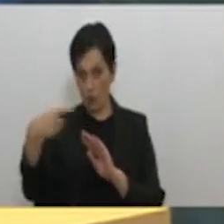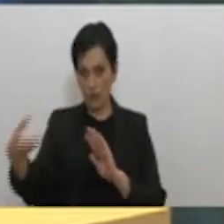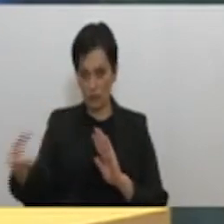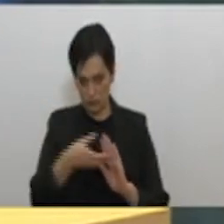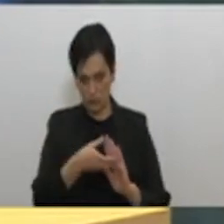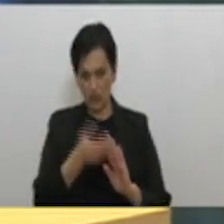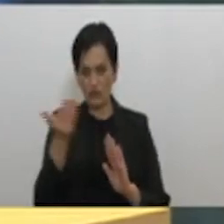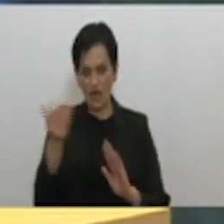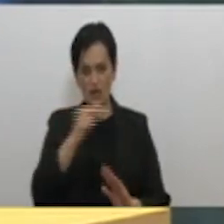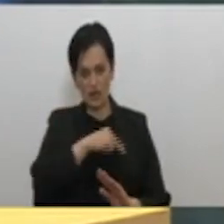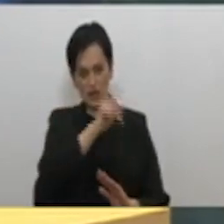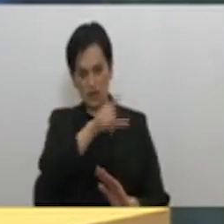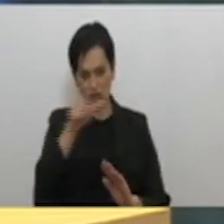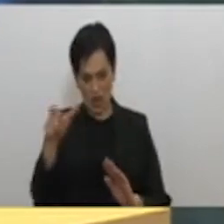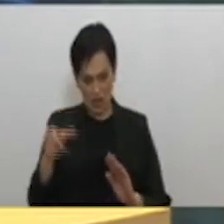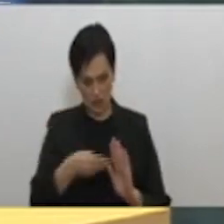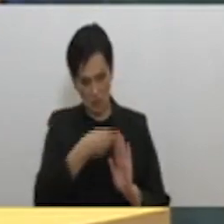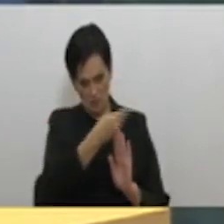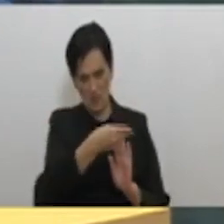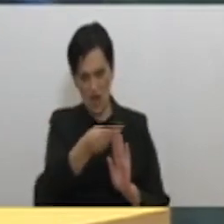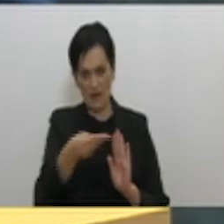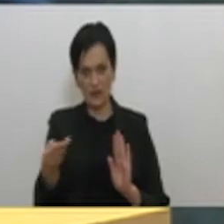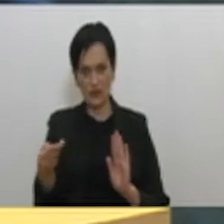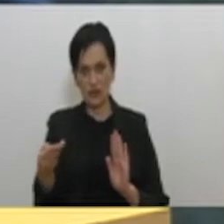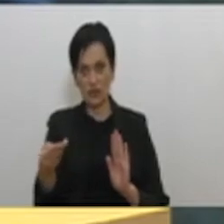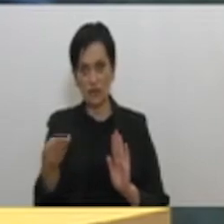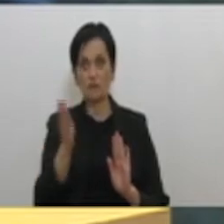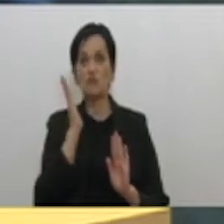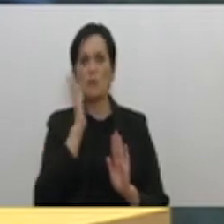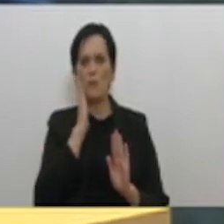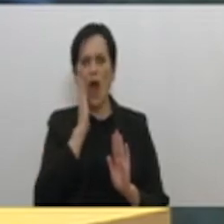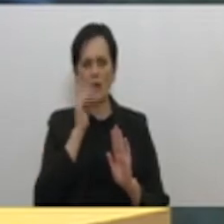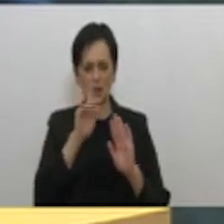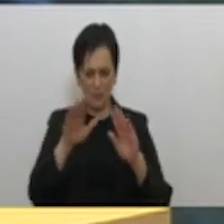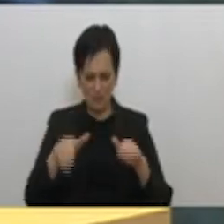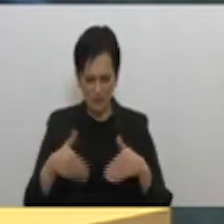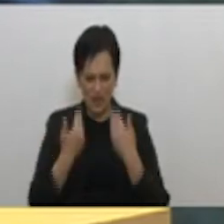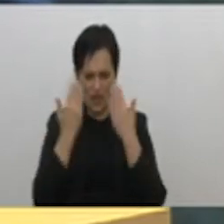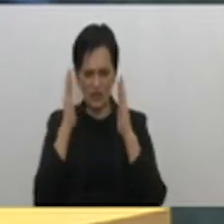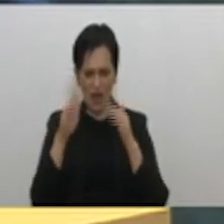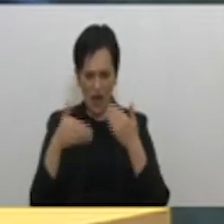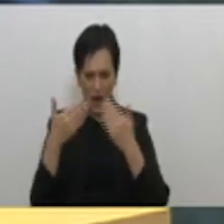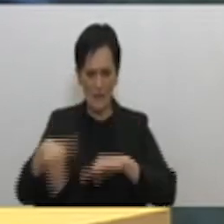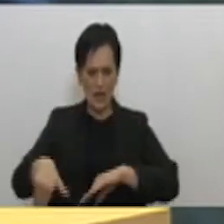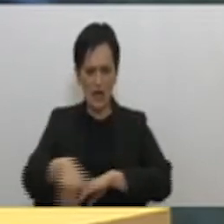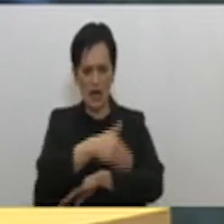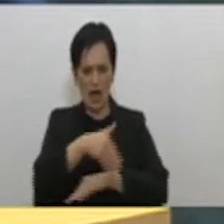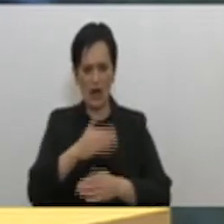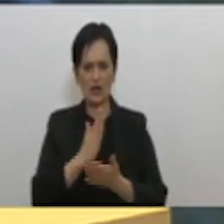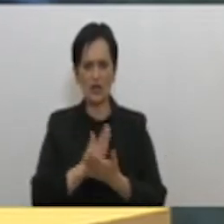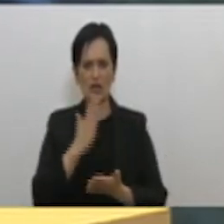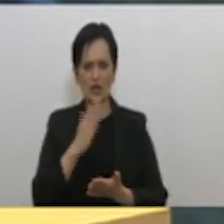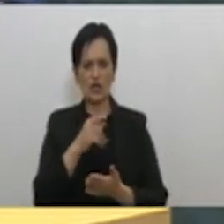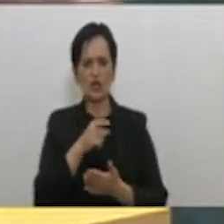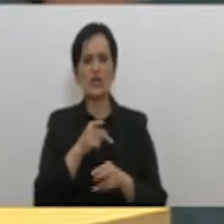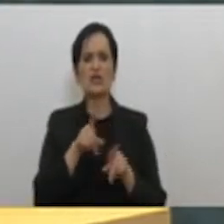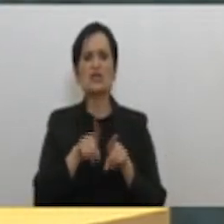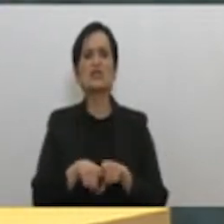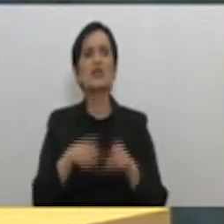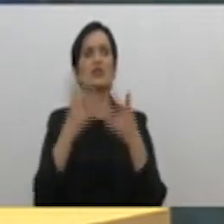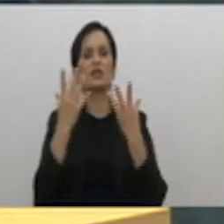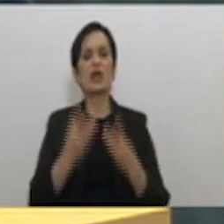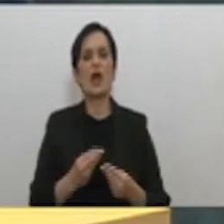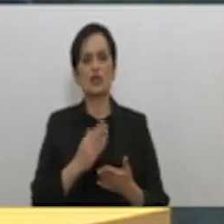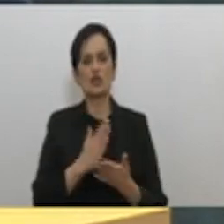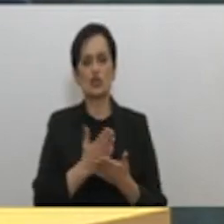თანამშრომლებს თქვენსაც დაუბრუნეთ კი არა მაგათ მიეცით იმიტომ რომ მართლა დღედაღამე არიან გარეთ და მართლა დღედაღამე არიან იმ დღეში რა დღესიც არიან